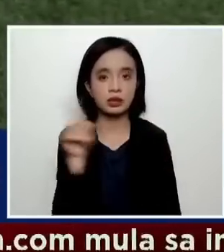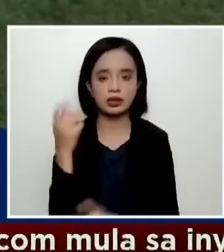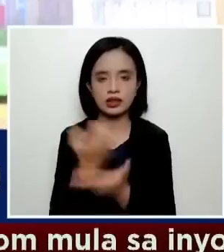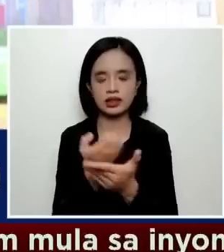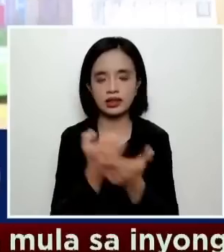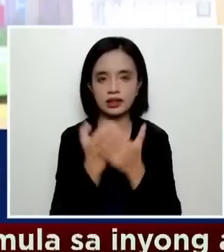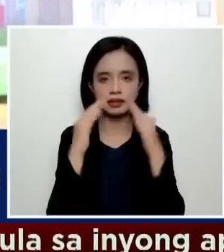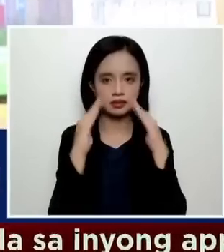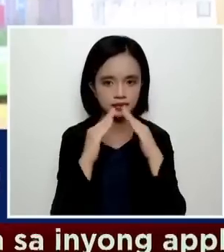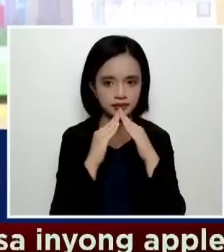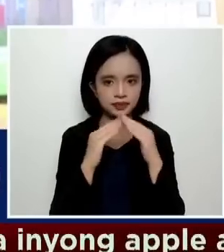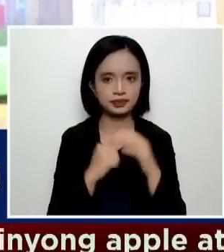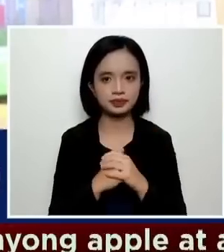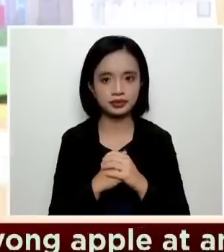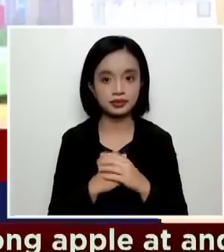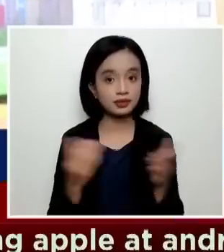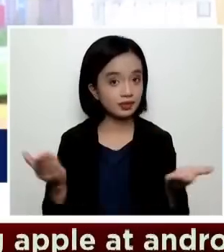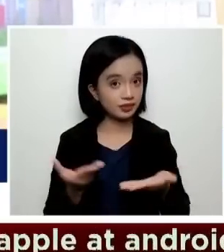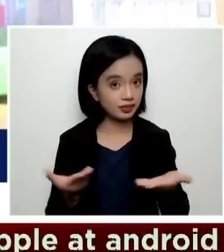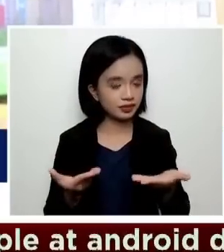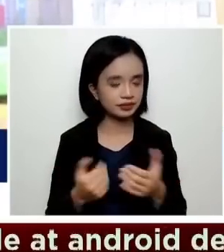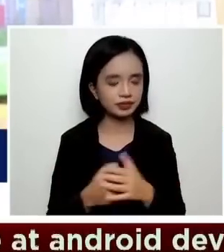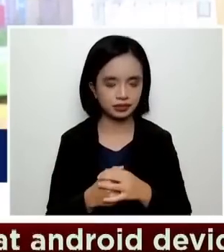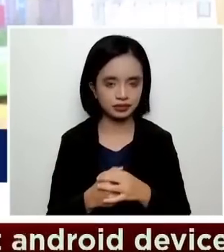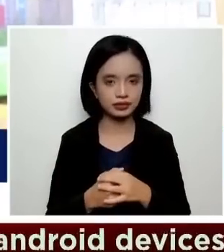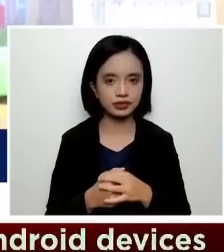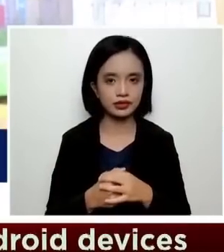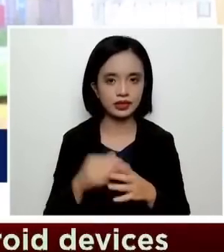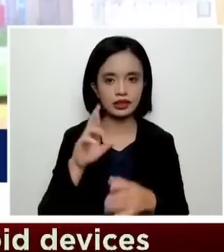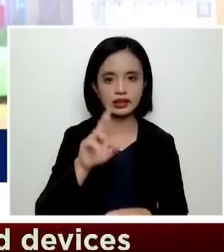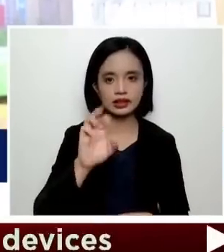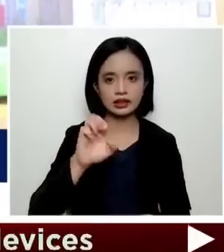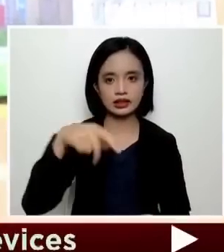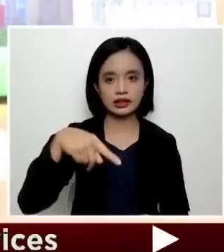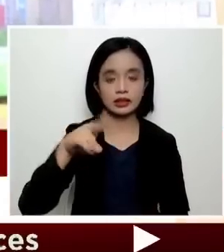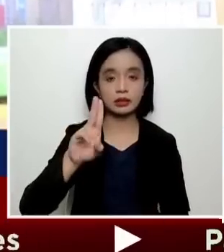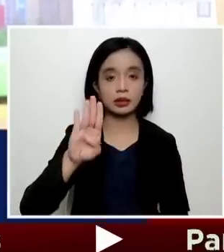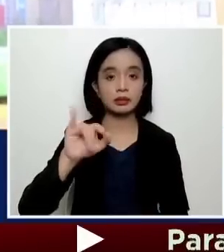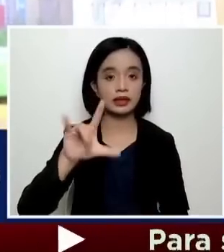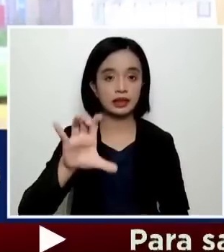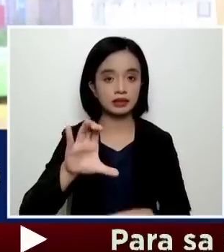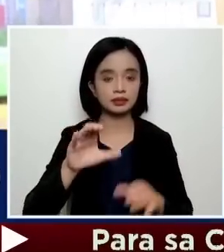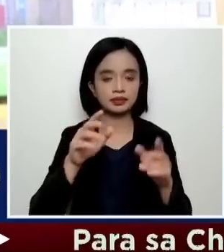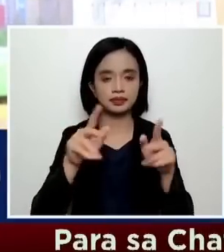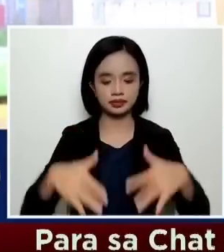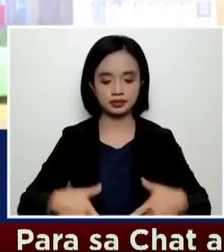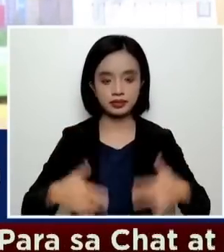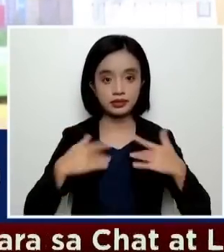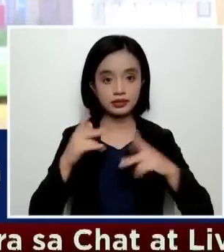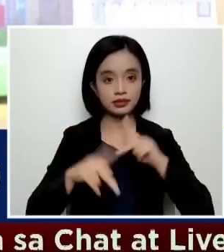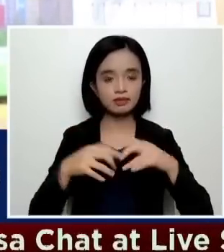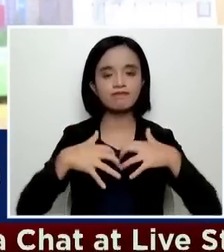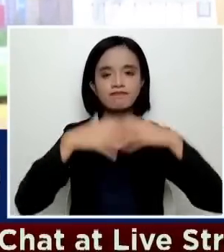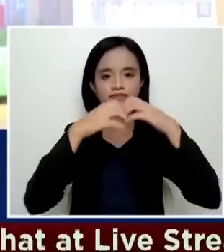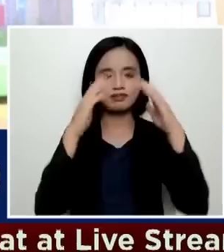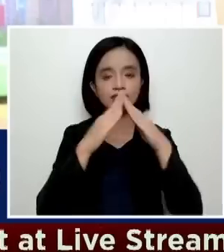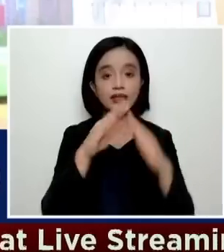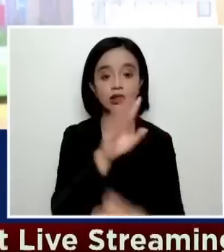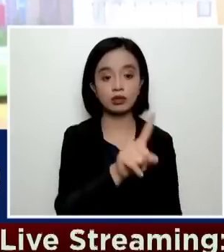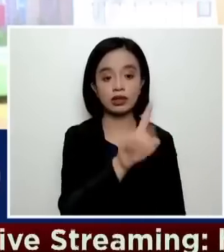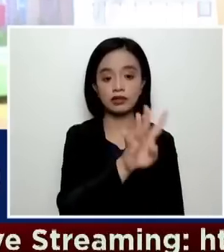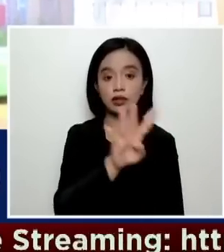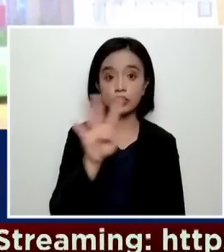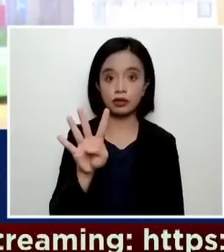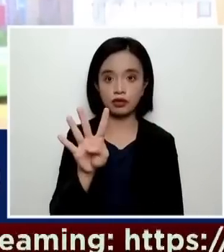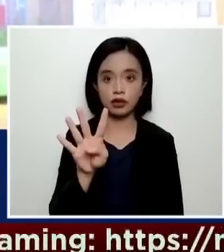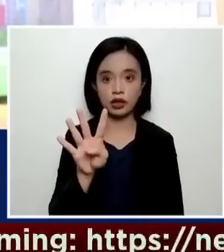housing. Dito sa Republic Residences, itatayo ang pabahay para sa mga guro kung saan may 144 units para